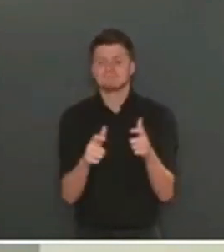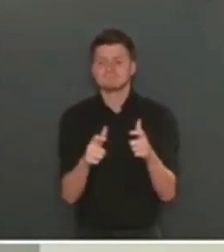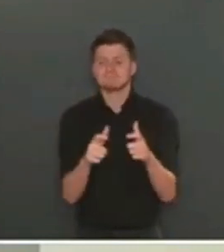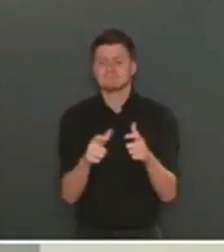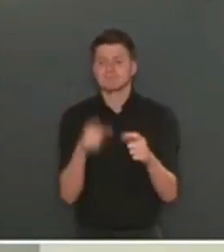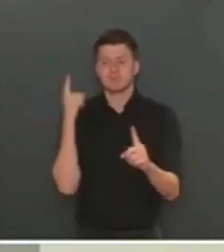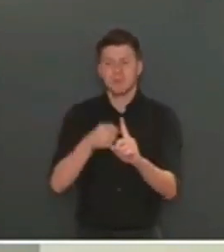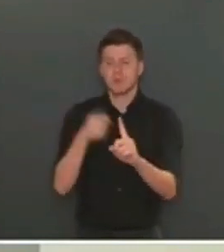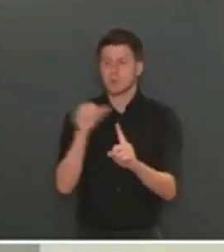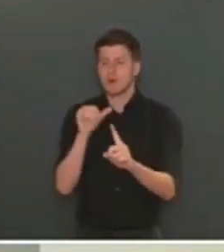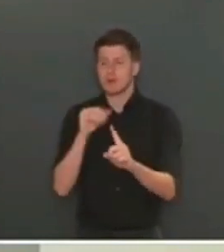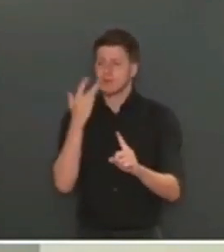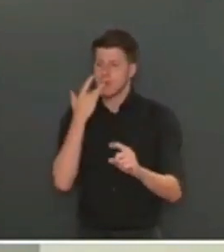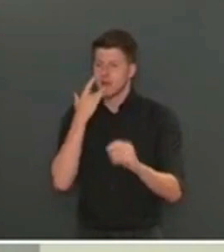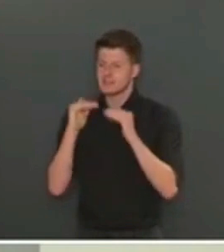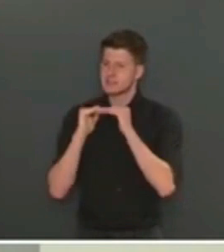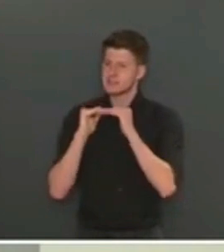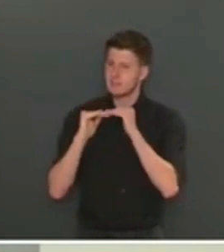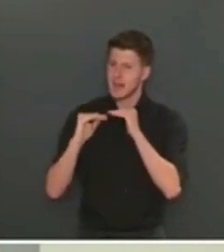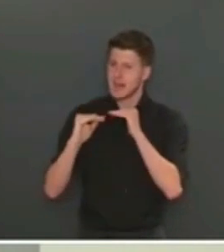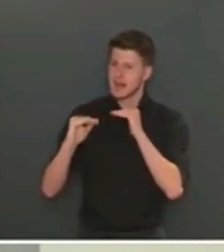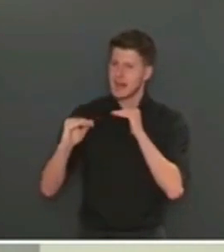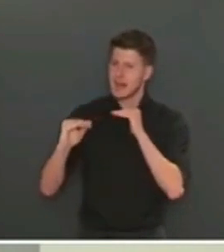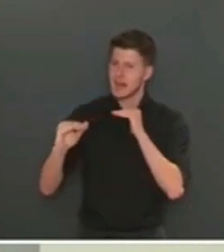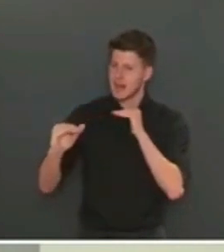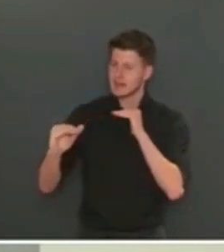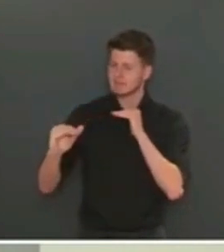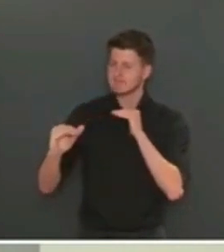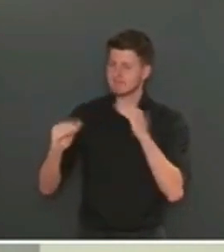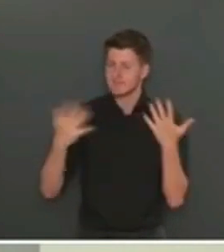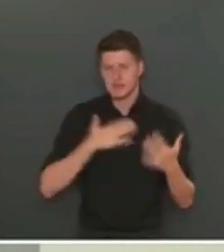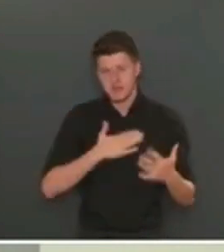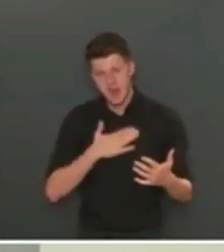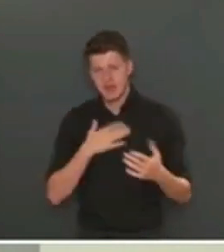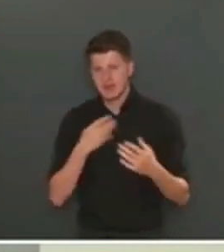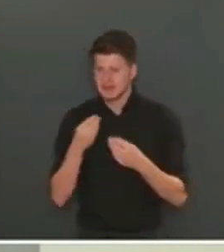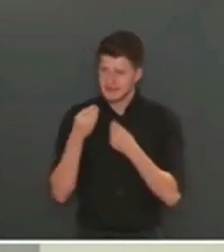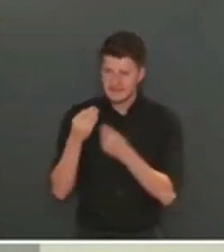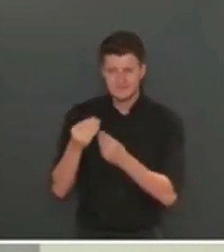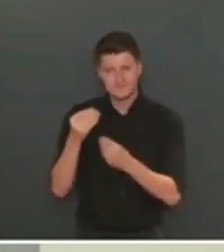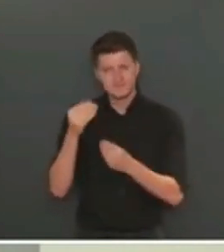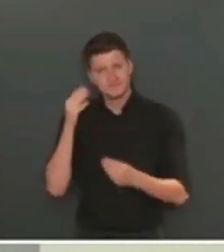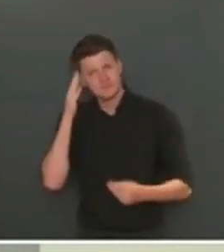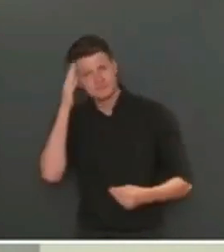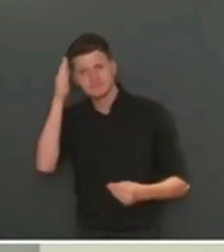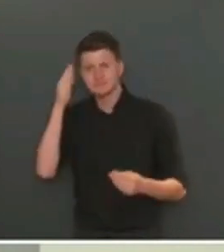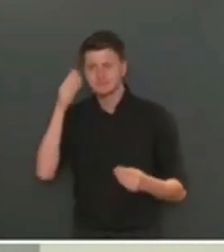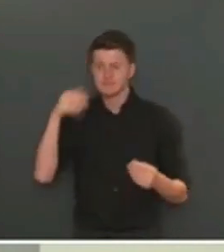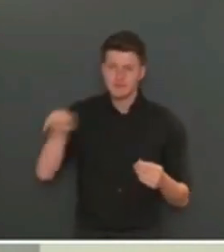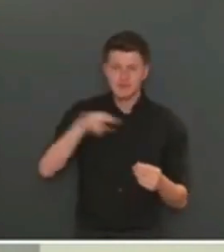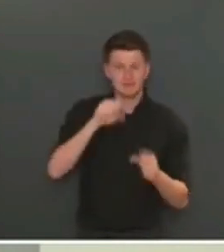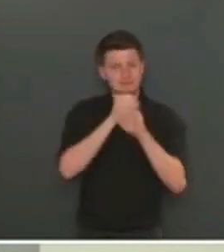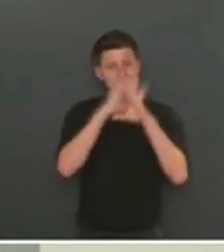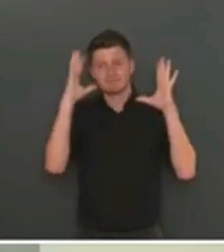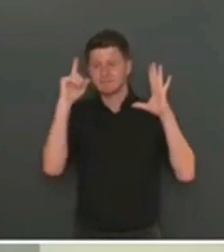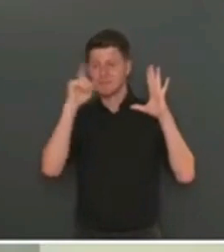Le but est de créer une sorte de stabilité pour tout le monde de manière à ce que nous ayons tous des perspectives.